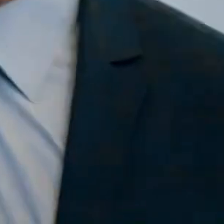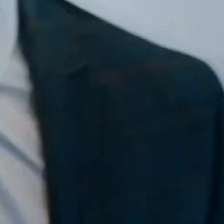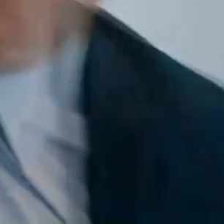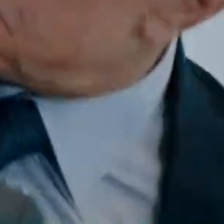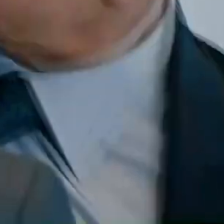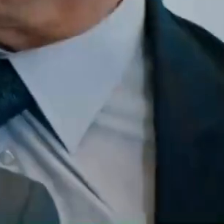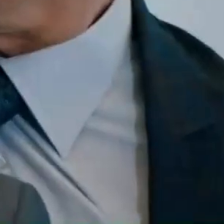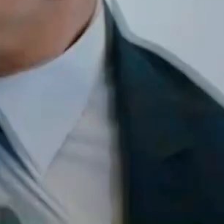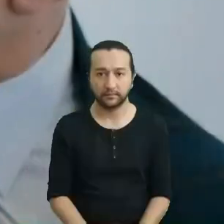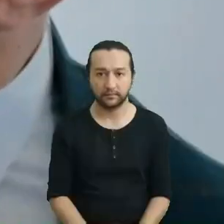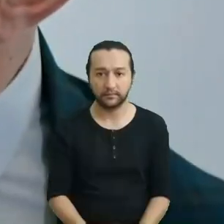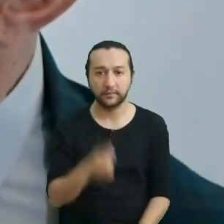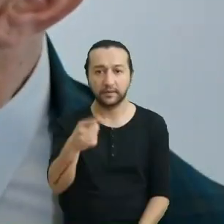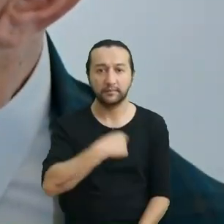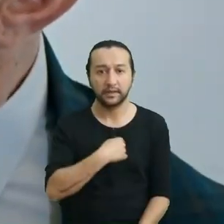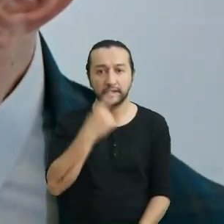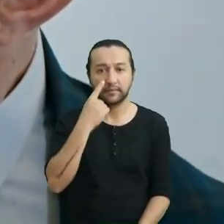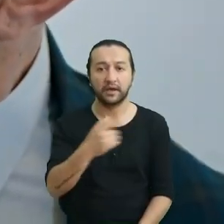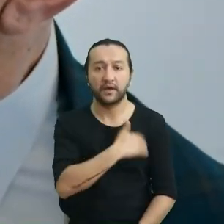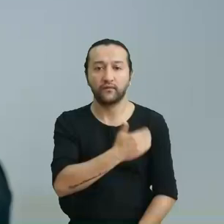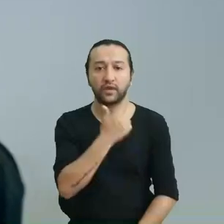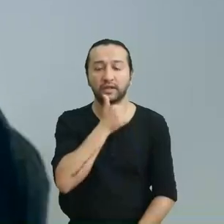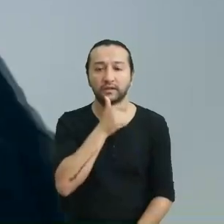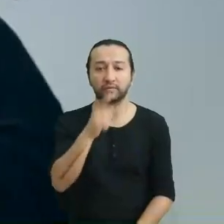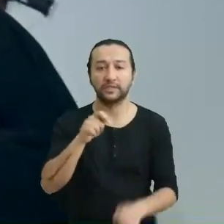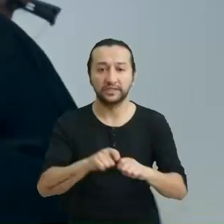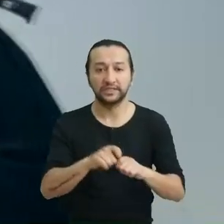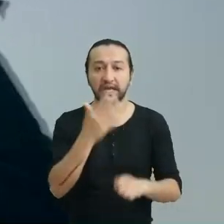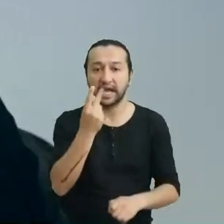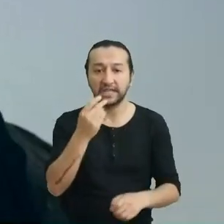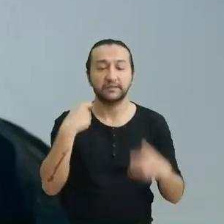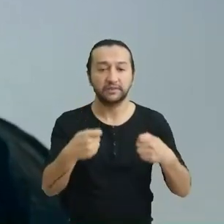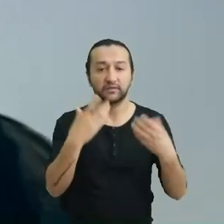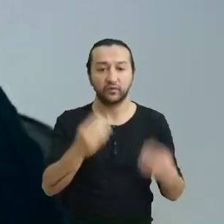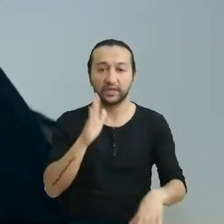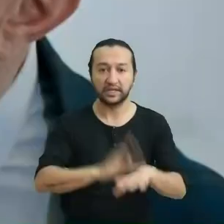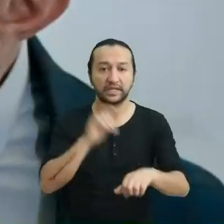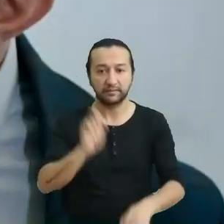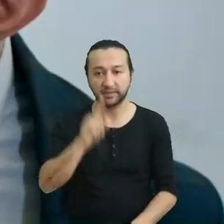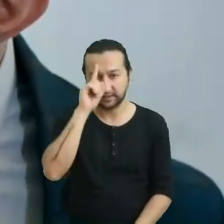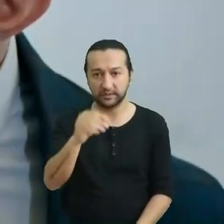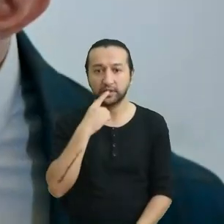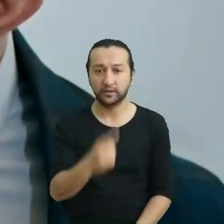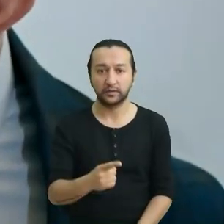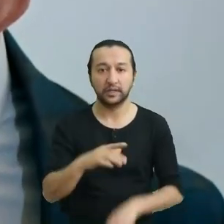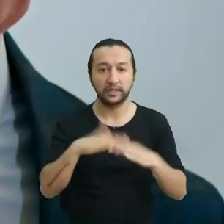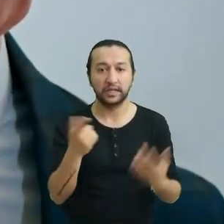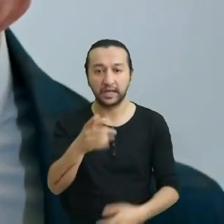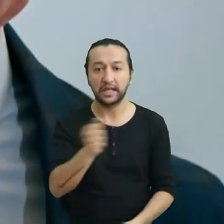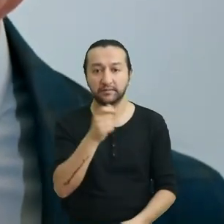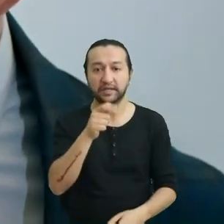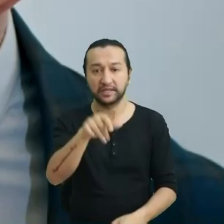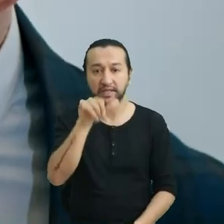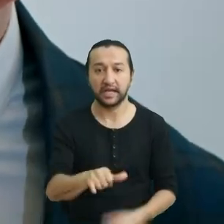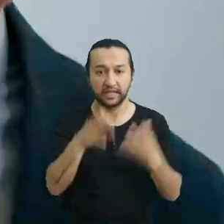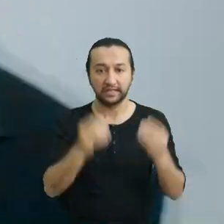Koluyla Ümit'in boynunu sıkıyor. Bana bak avukat bozuntusu. Bu iş kaça mal olursa olsun halledilecek. Ya aldığınız parayı